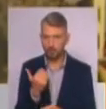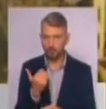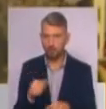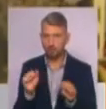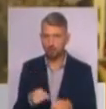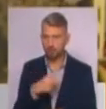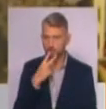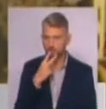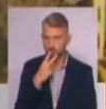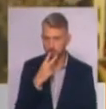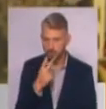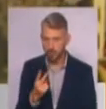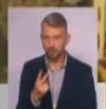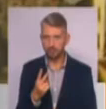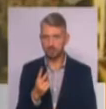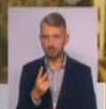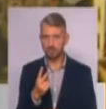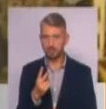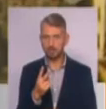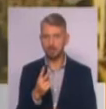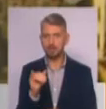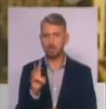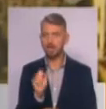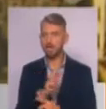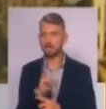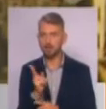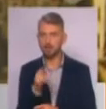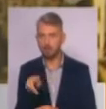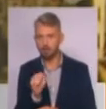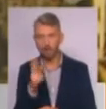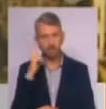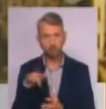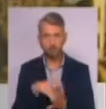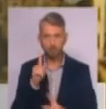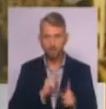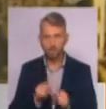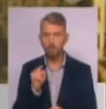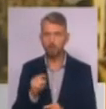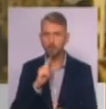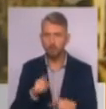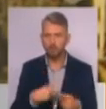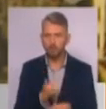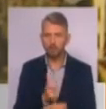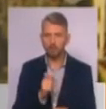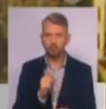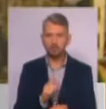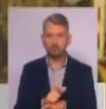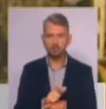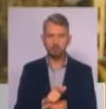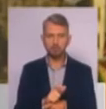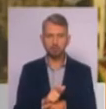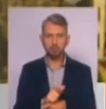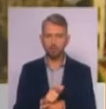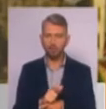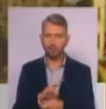можна побачити, я переконана, і на сайті кандидата Київської міської ради, вони зазвичай дуже так дошкуляють всім